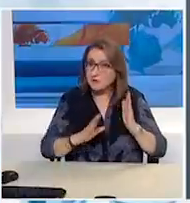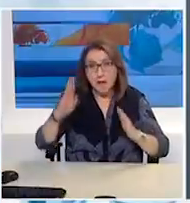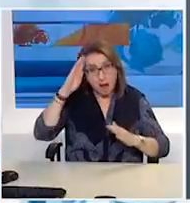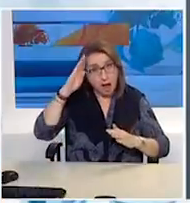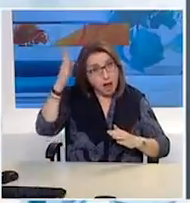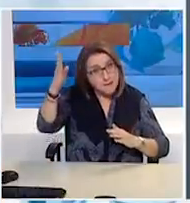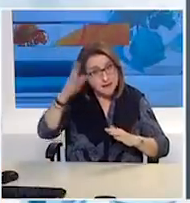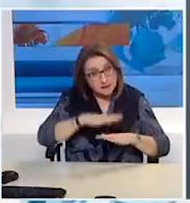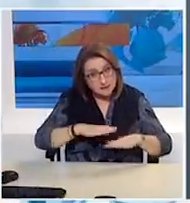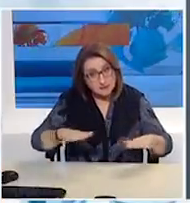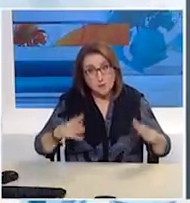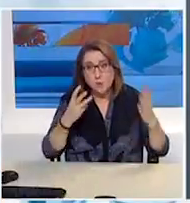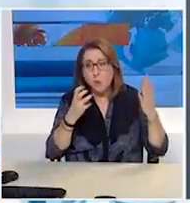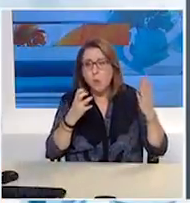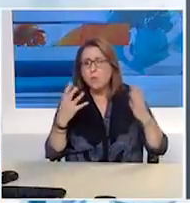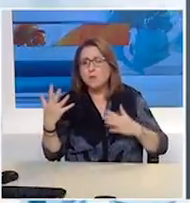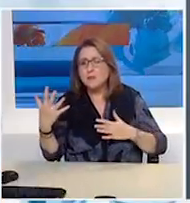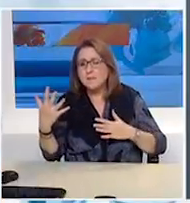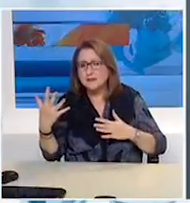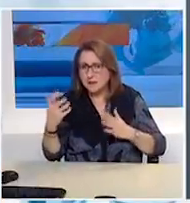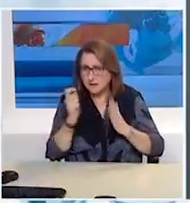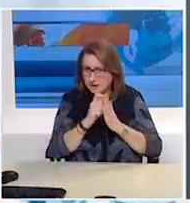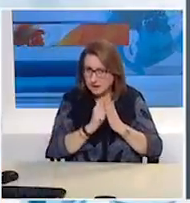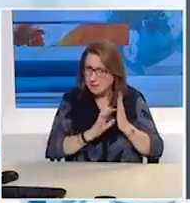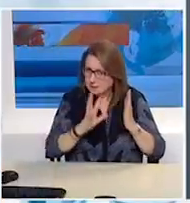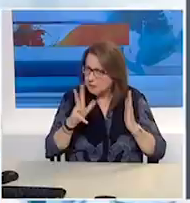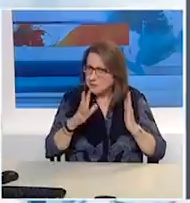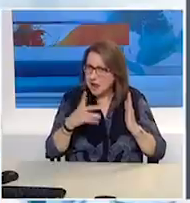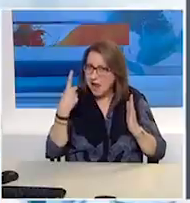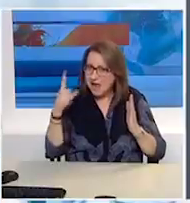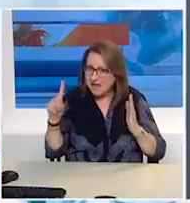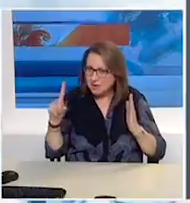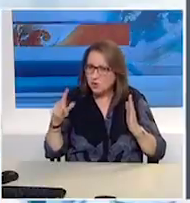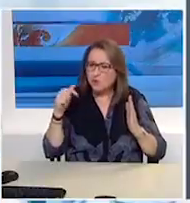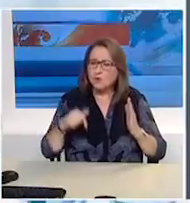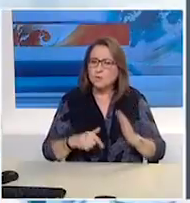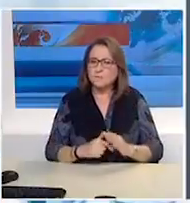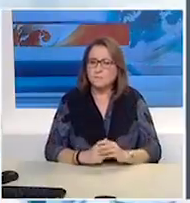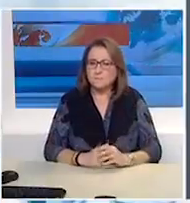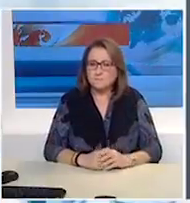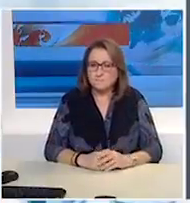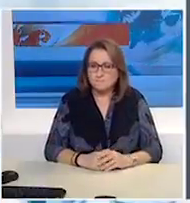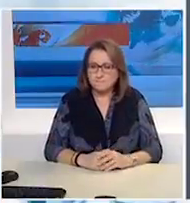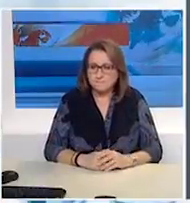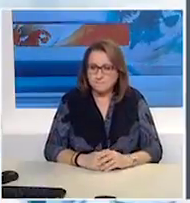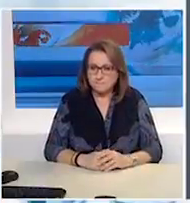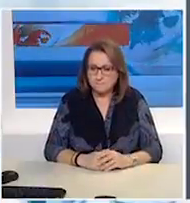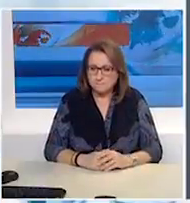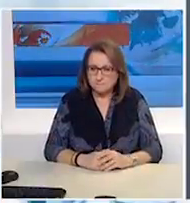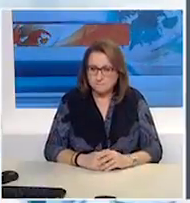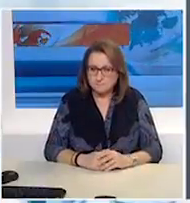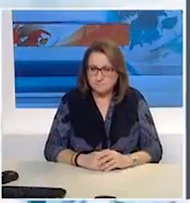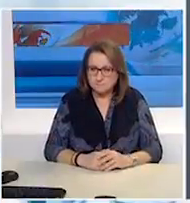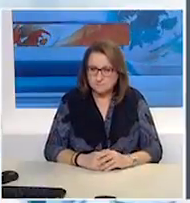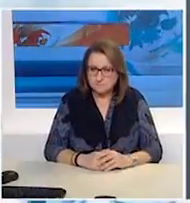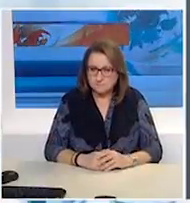ΗΠΑ, τα οποία είναι 85. Μερικοί λένε ότι τώρα θα ξεπεράσουν και τα 100. Βέβαια, η επιδημία έχει τεράστια διασπορά στις ΗΠΑ.